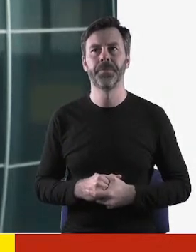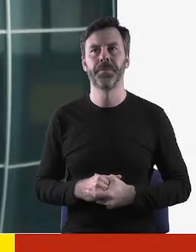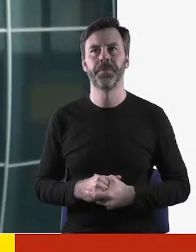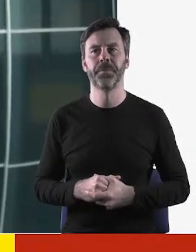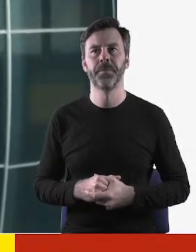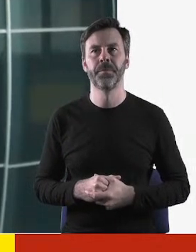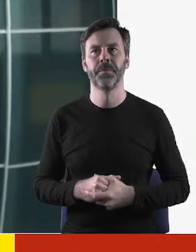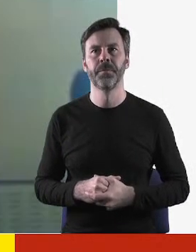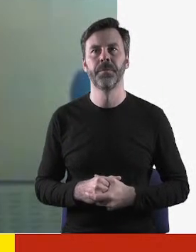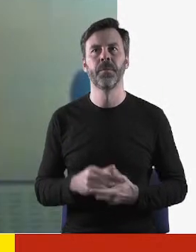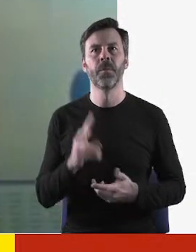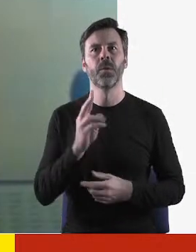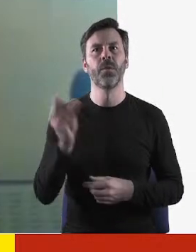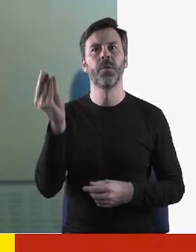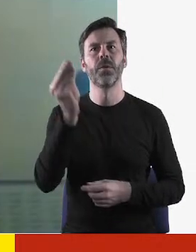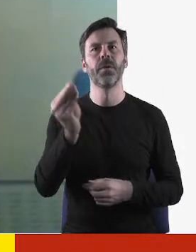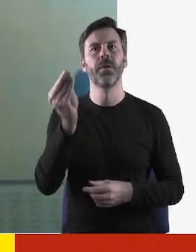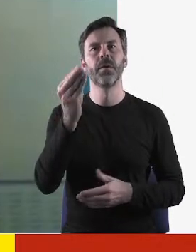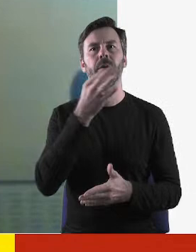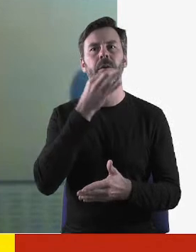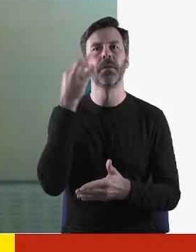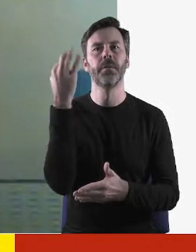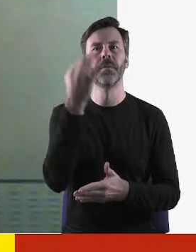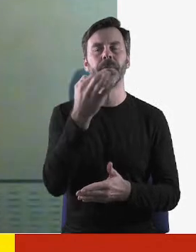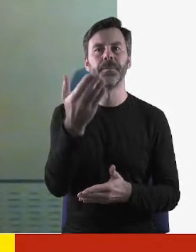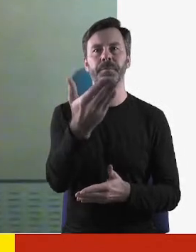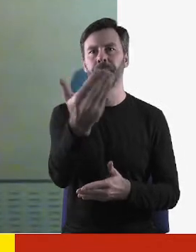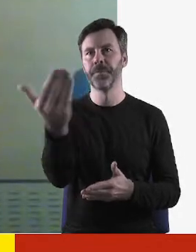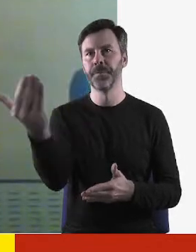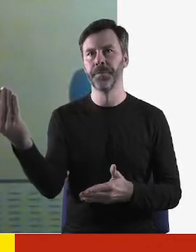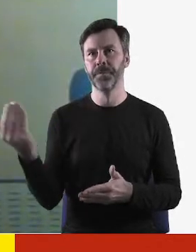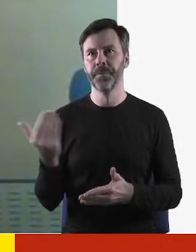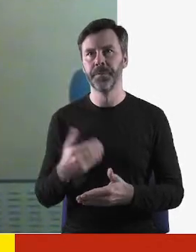Dziękuję bardzo. Kto z Państwa radnych chciałby jeszcze zabrać głos w tym punkcie?